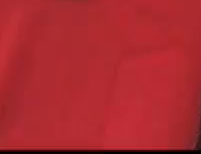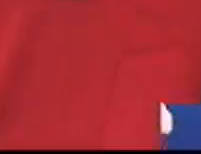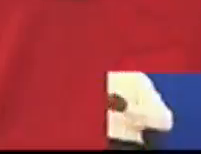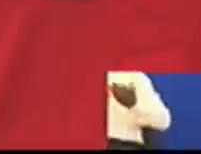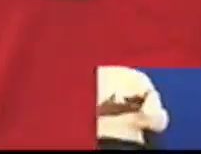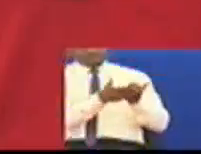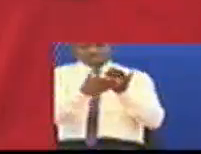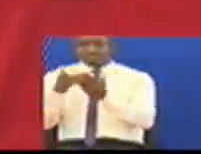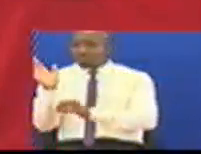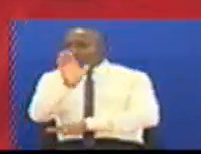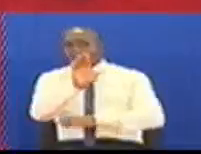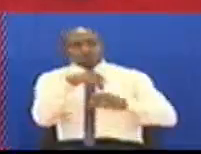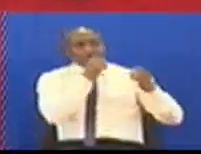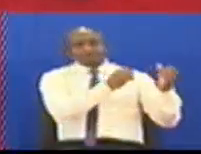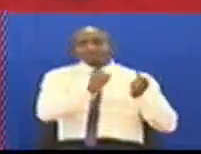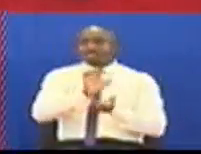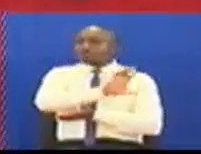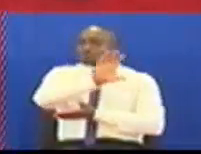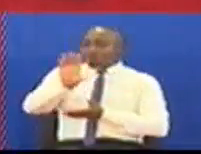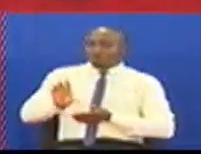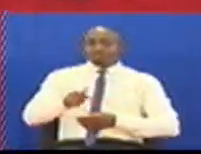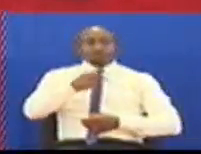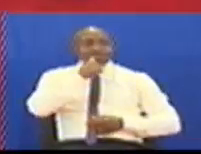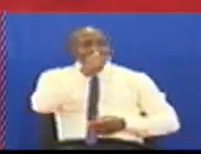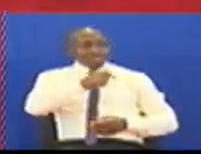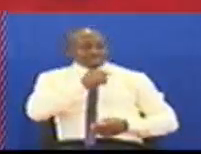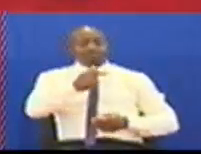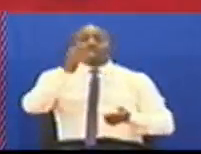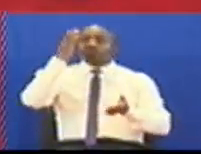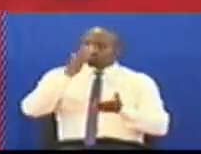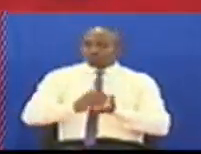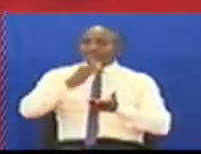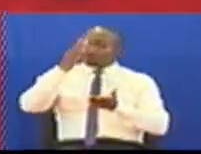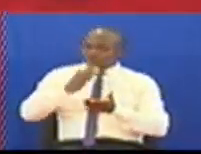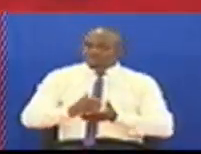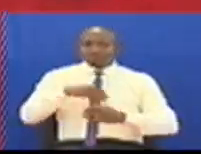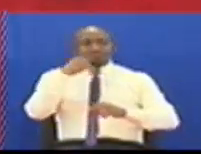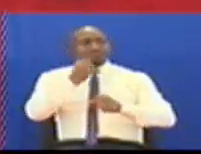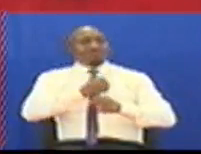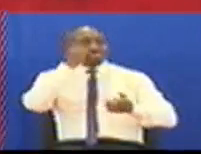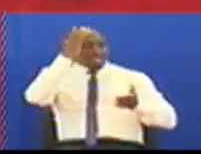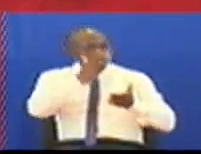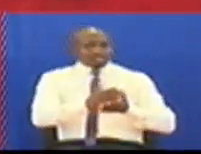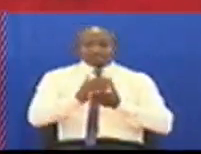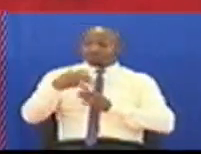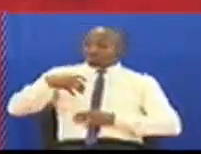na watendaji wote wa TAMISEMI. Hakika mmeitendea haki wizara hii. Hongereni